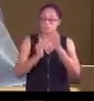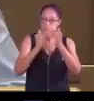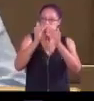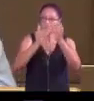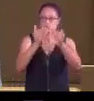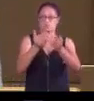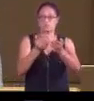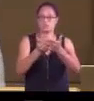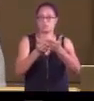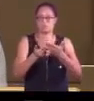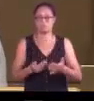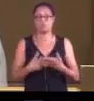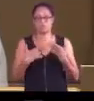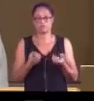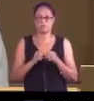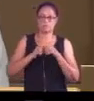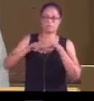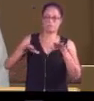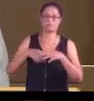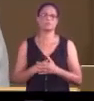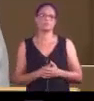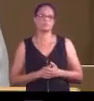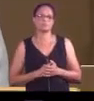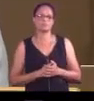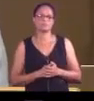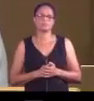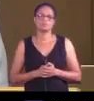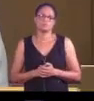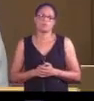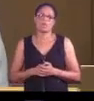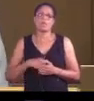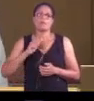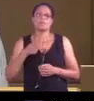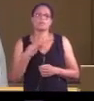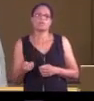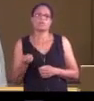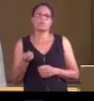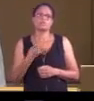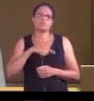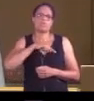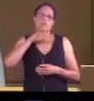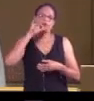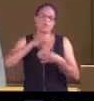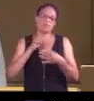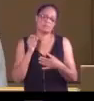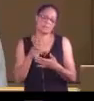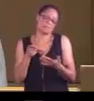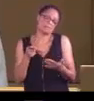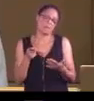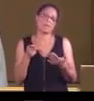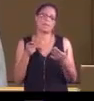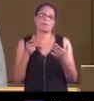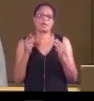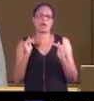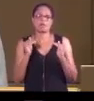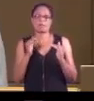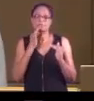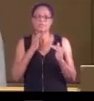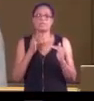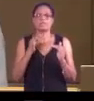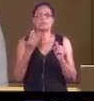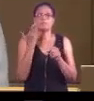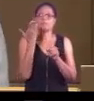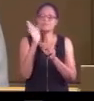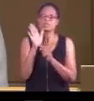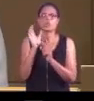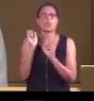Et voilà ce que je souhaite. Évidemment, ce n'est pas un rapport qu'on va voter, mais nous allons voter pour donner acte qu'il a été présenté, puisque